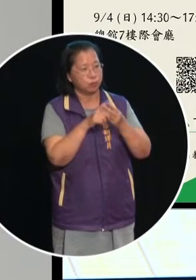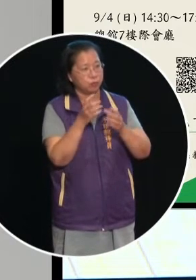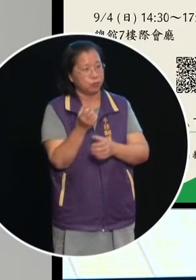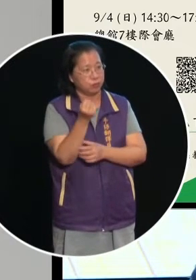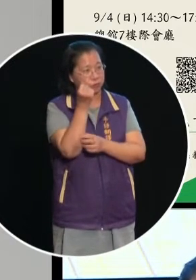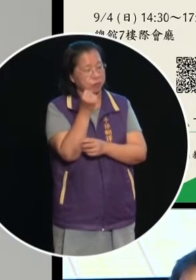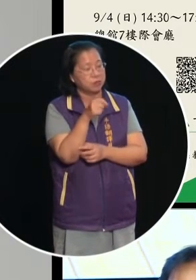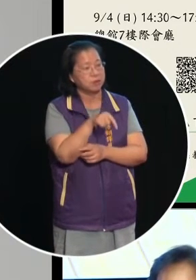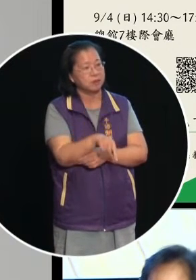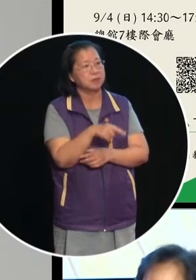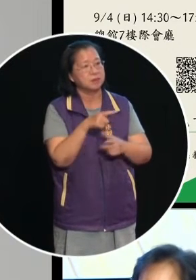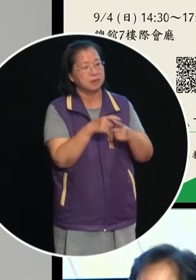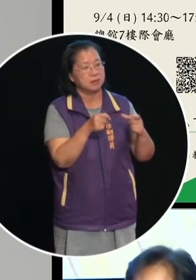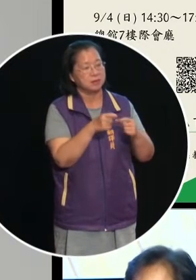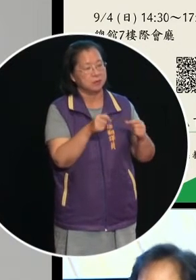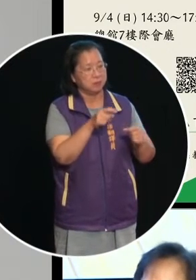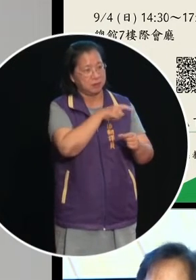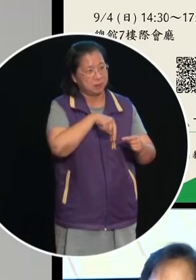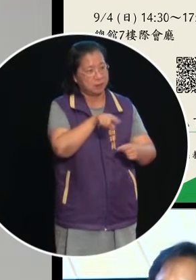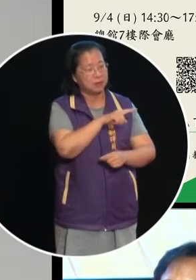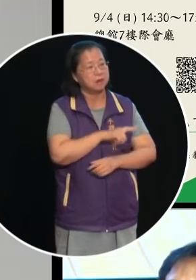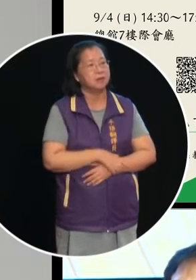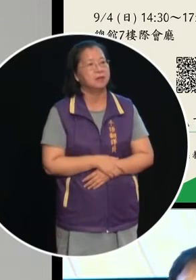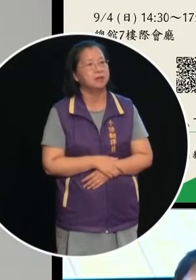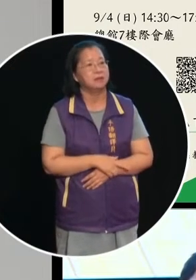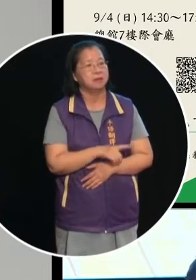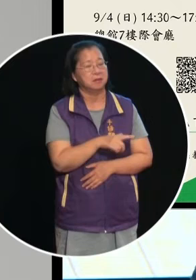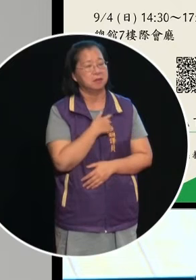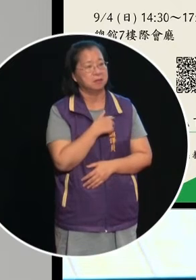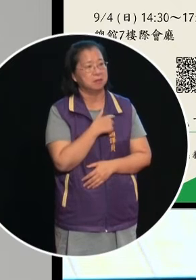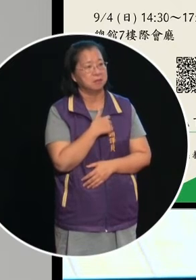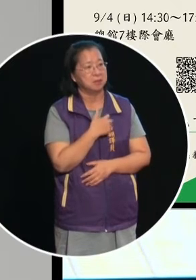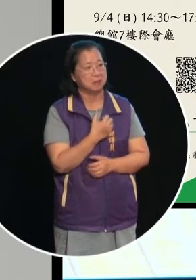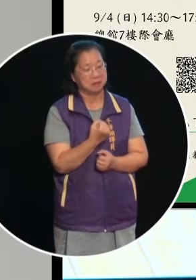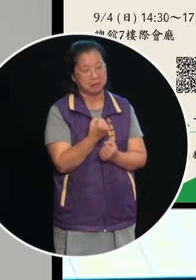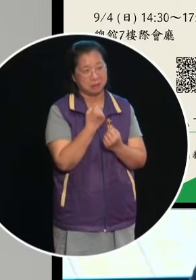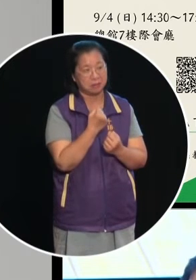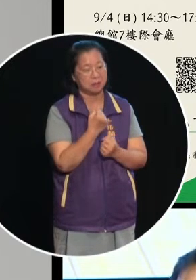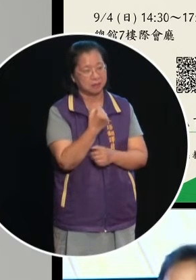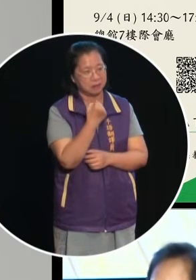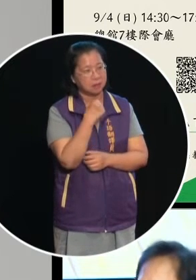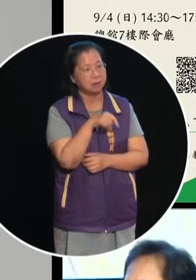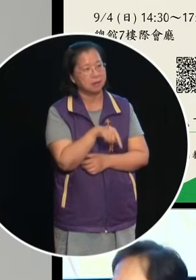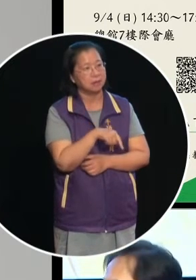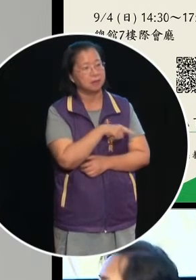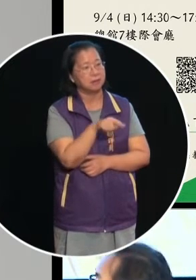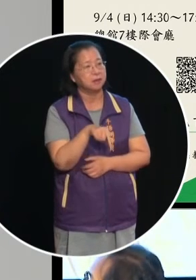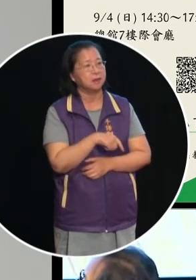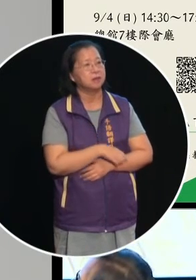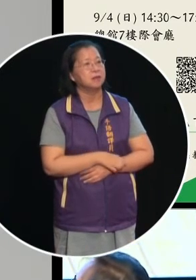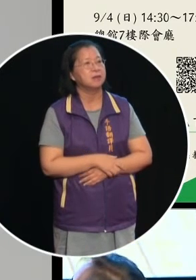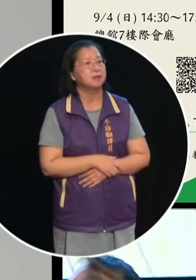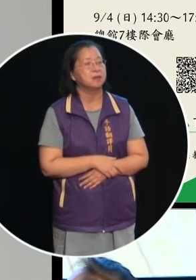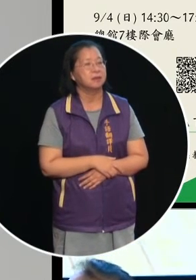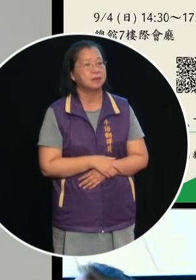所以基本上清和派是日本的亲台势力。那他们在这个情况之下，